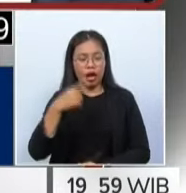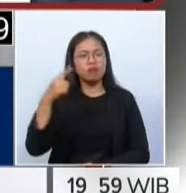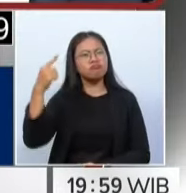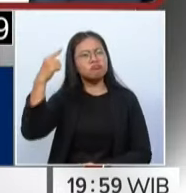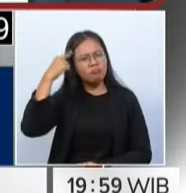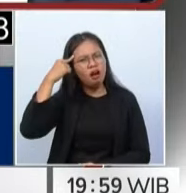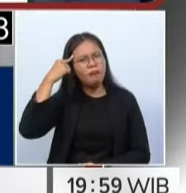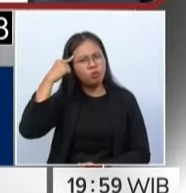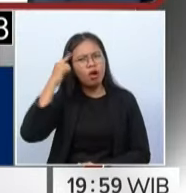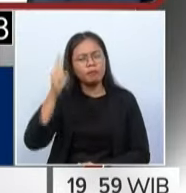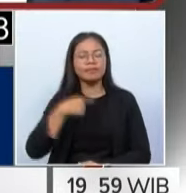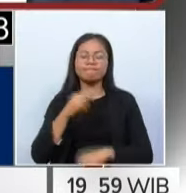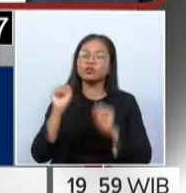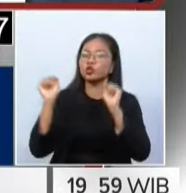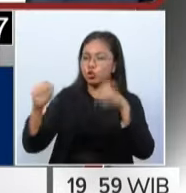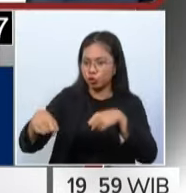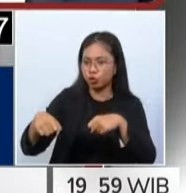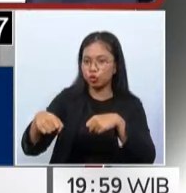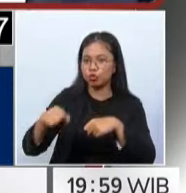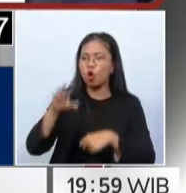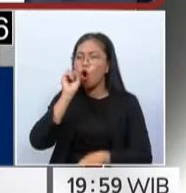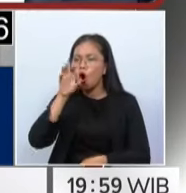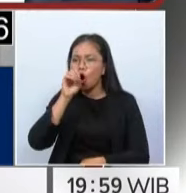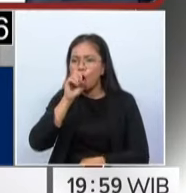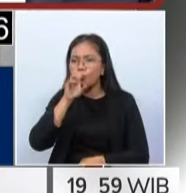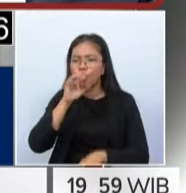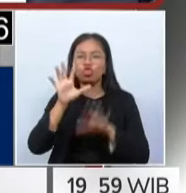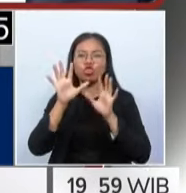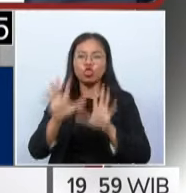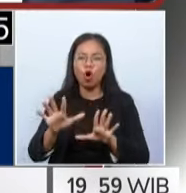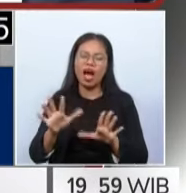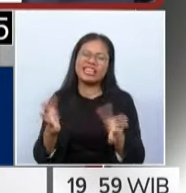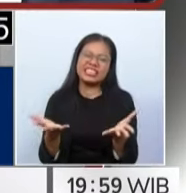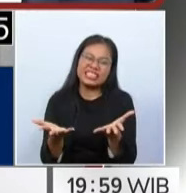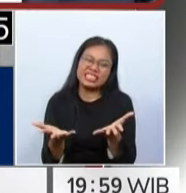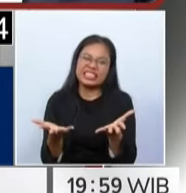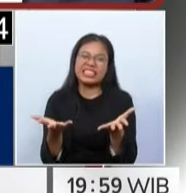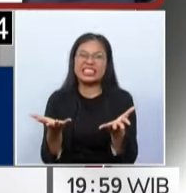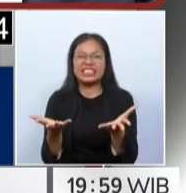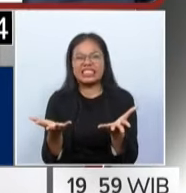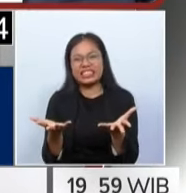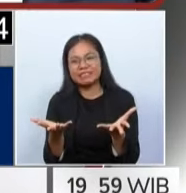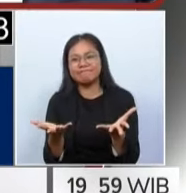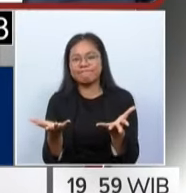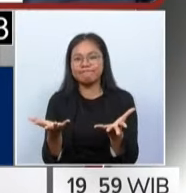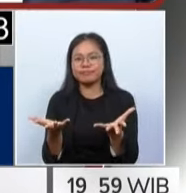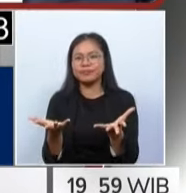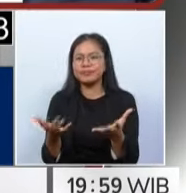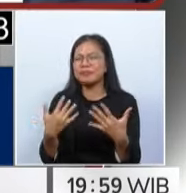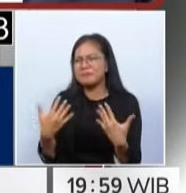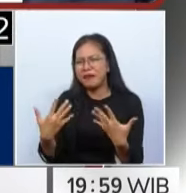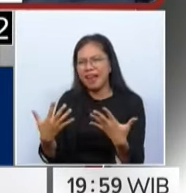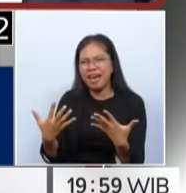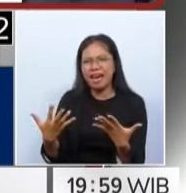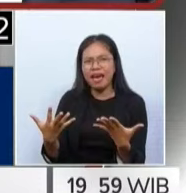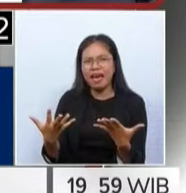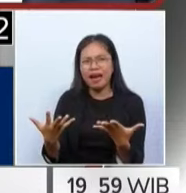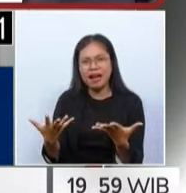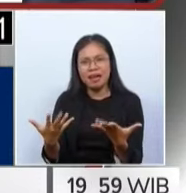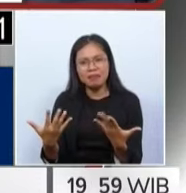kalau ngomong-ngomong ngomong ya Kumaha